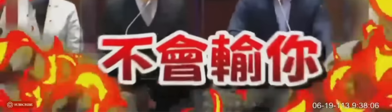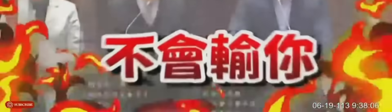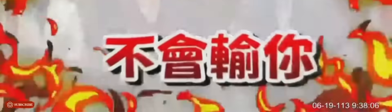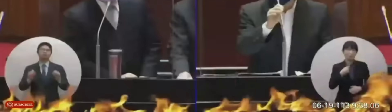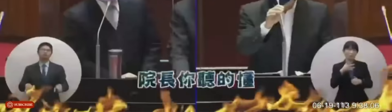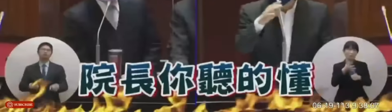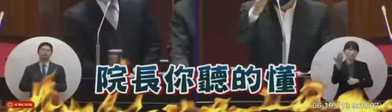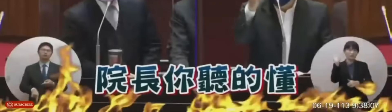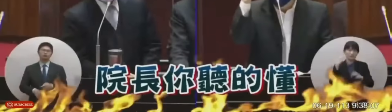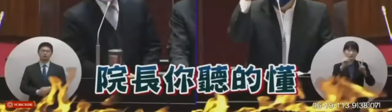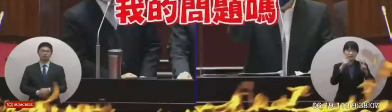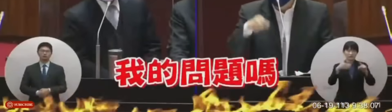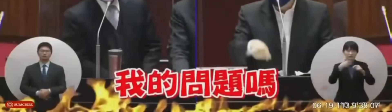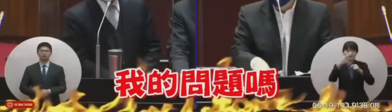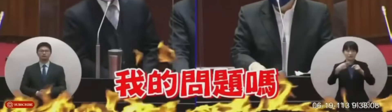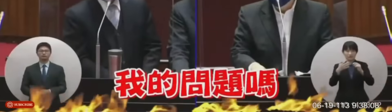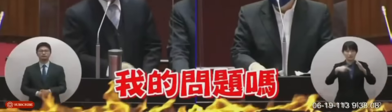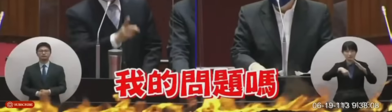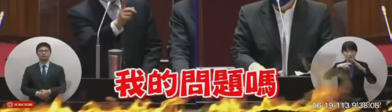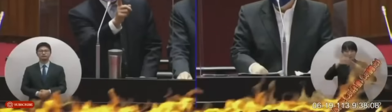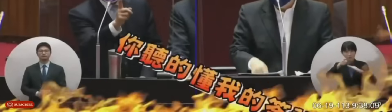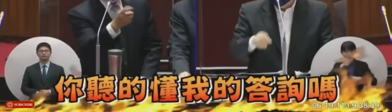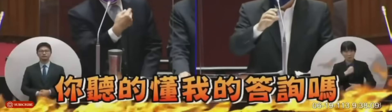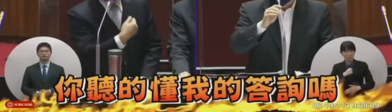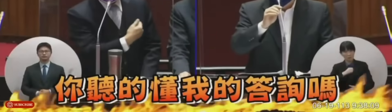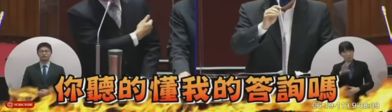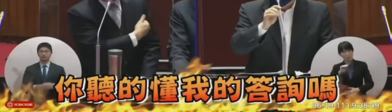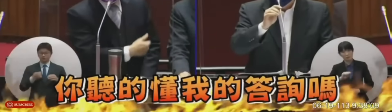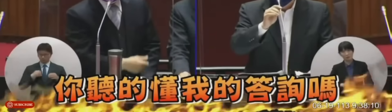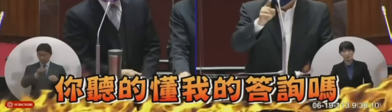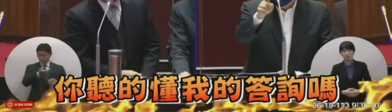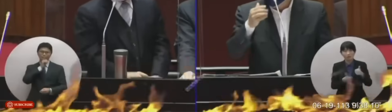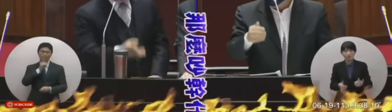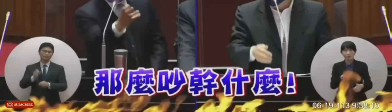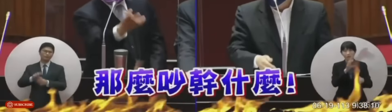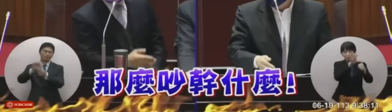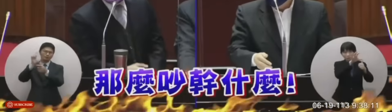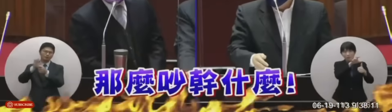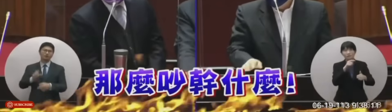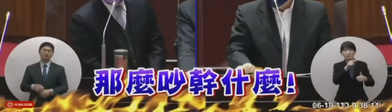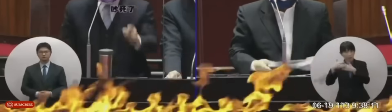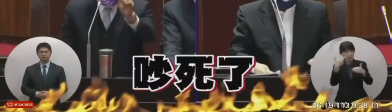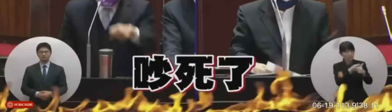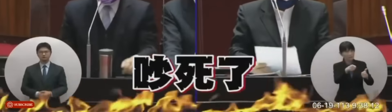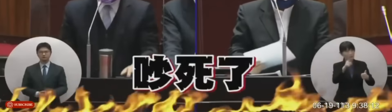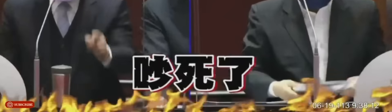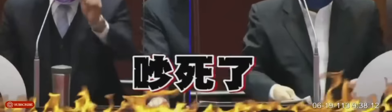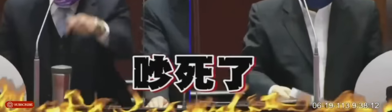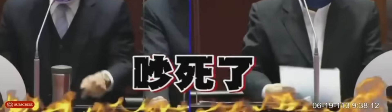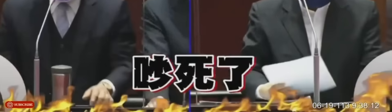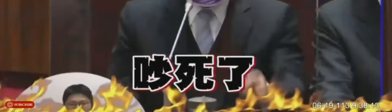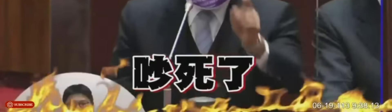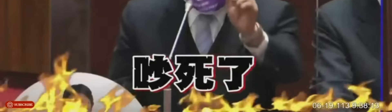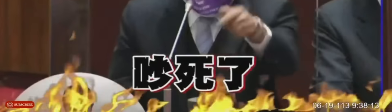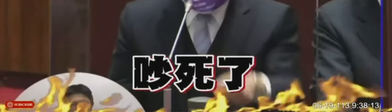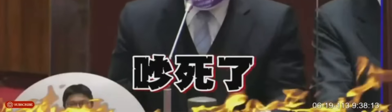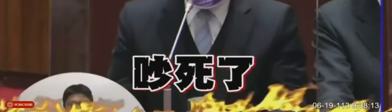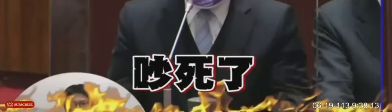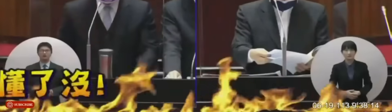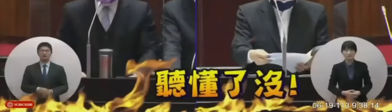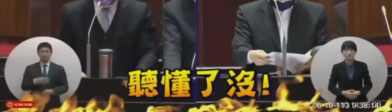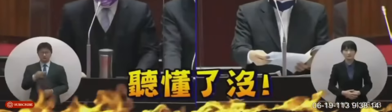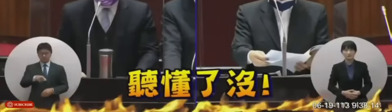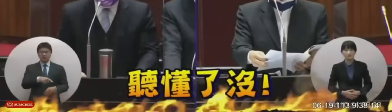会输你了。 严院长，你听懂我的问题吗？ 你听懂我刚才答询吗？这么吵干什么？好死，好死， 好